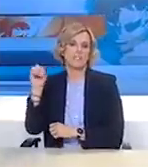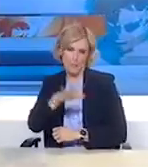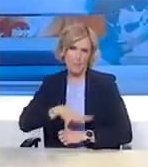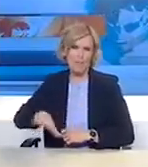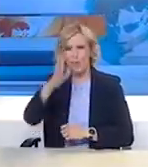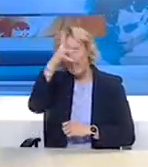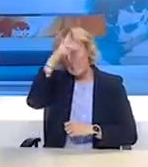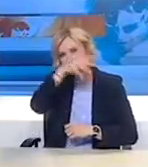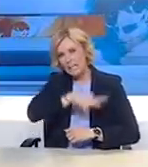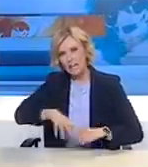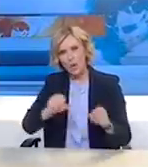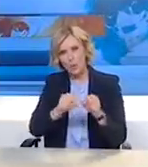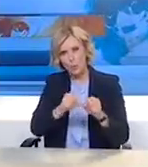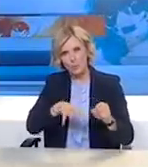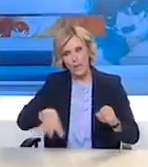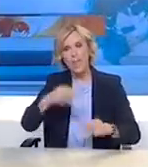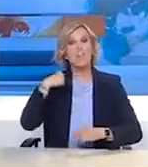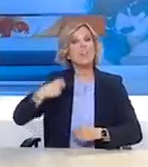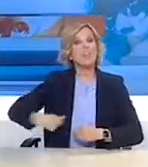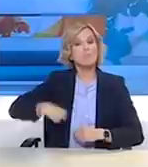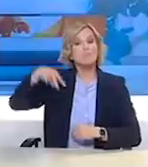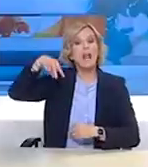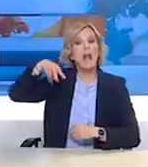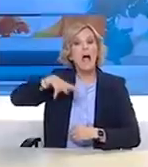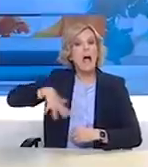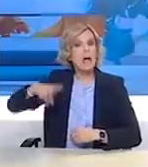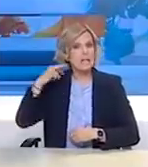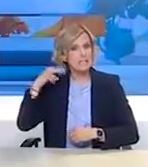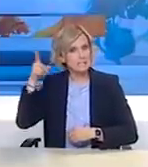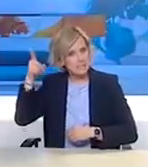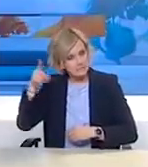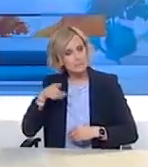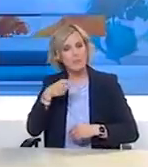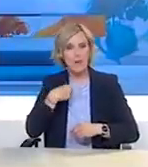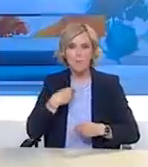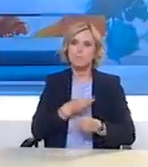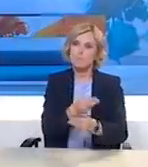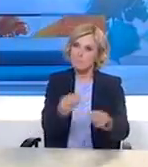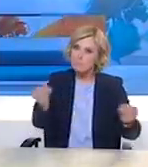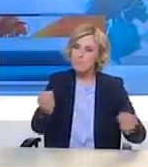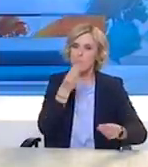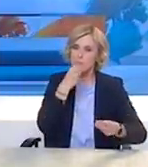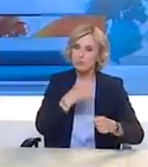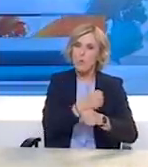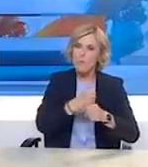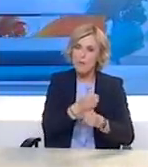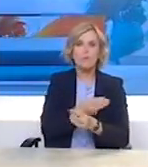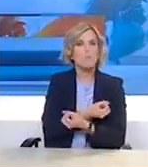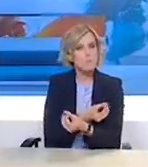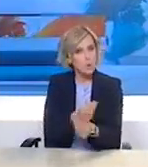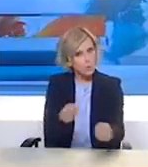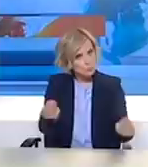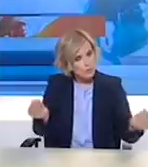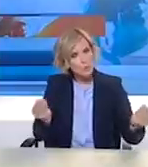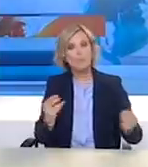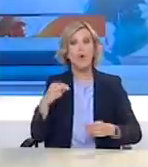6 διαμεσολαβητές από το Δήμο Λάρισας και τα 6 σημεία τροφοδοσίας. Η δουλειά που γίνεται και από τον Δήμο Λάρισας